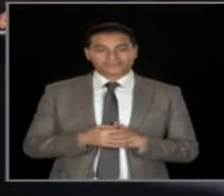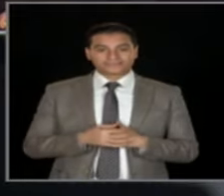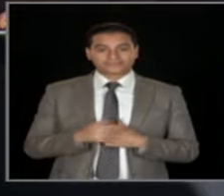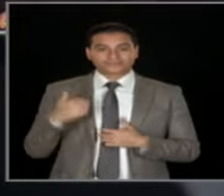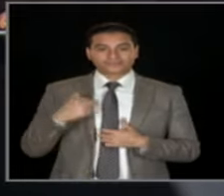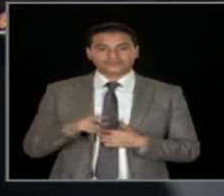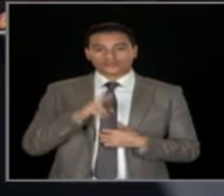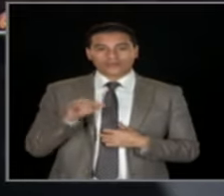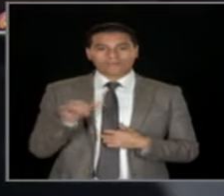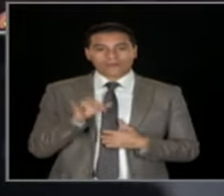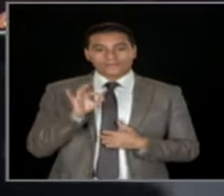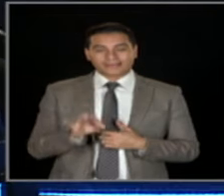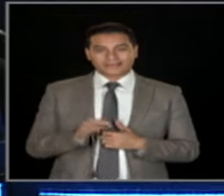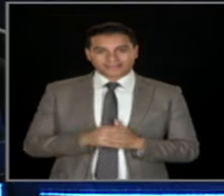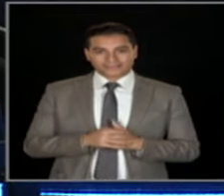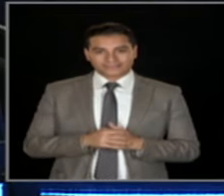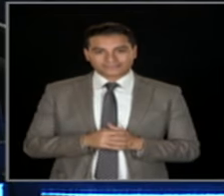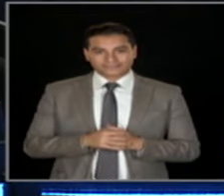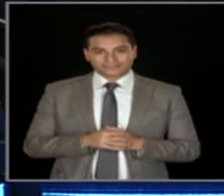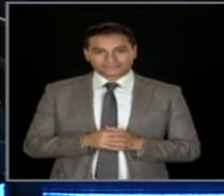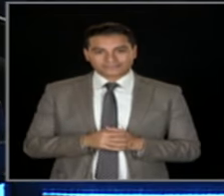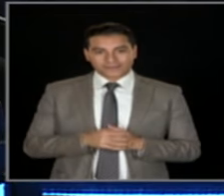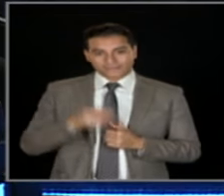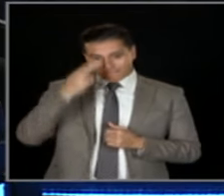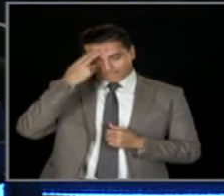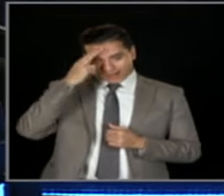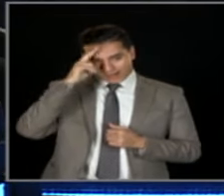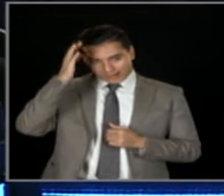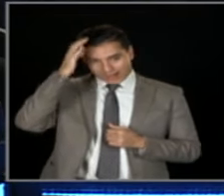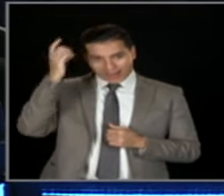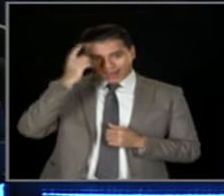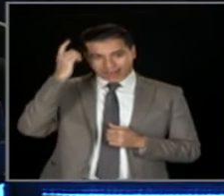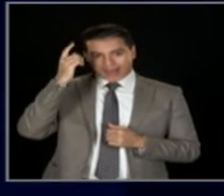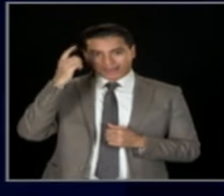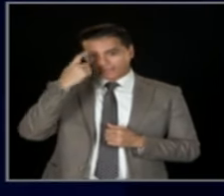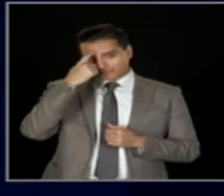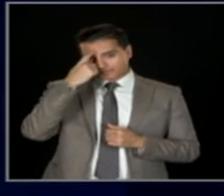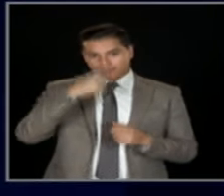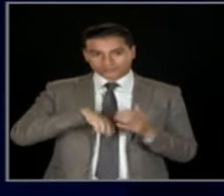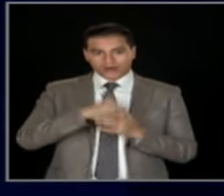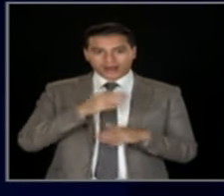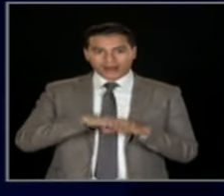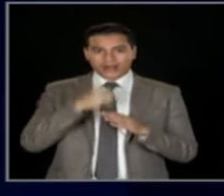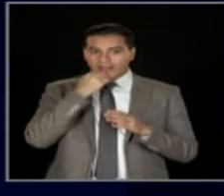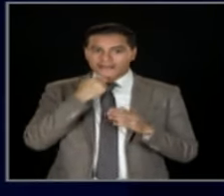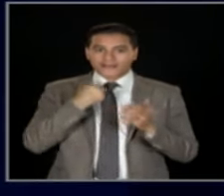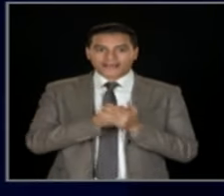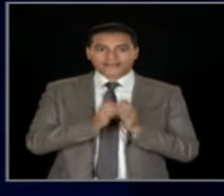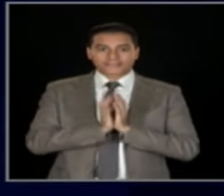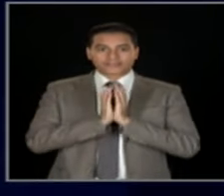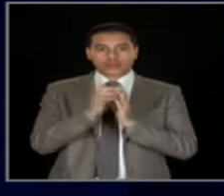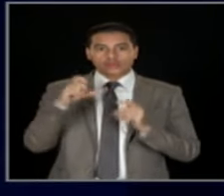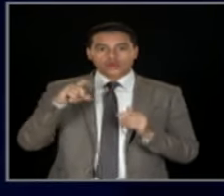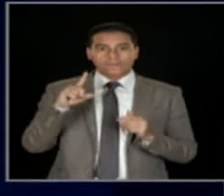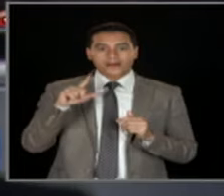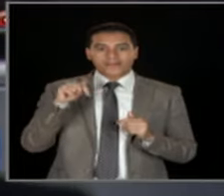عندي سؤال ليكي مهم. اتفضل. من هو العالم الباكستاني الحاصل على جائزة نوبل في الفيزياء